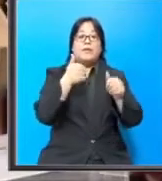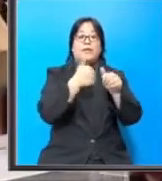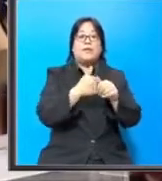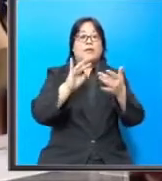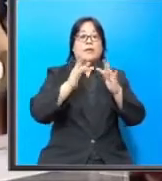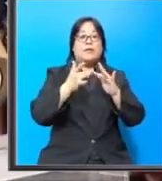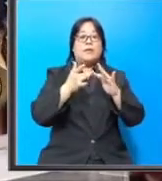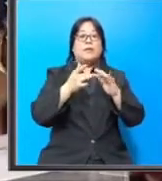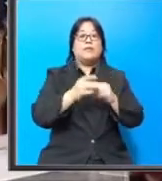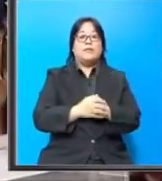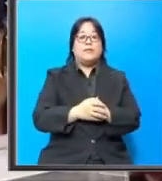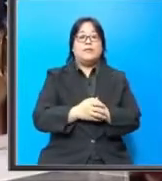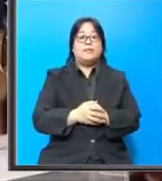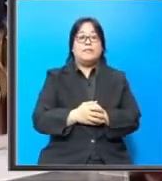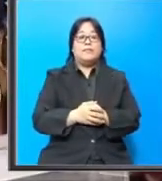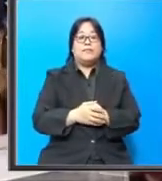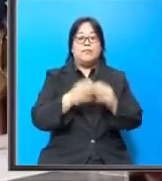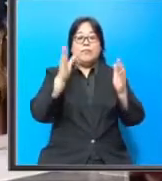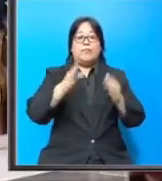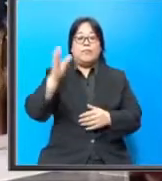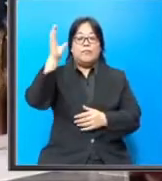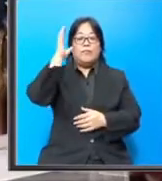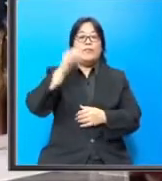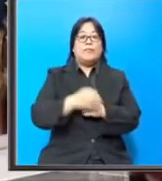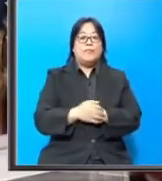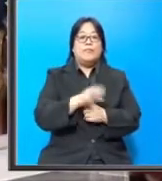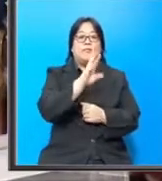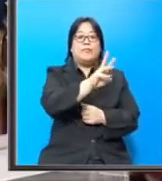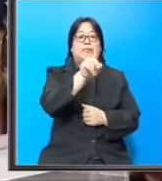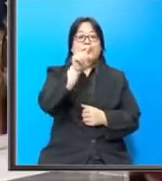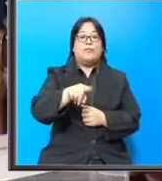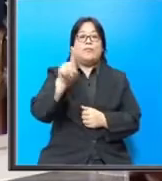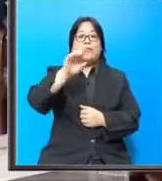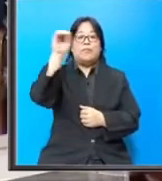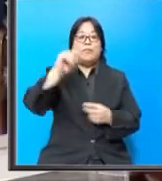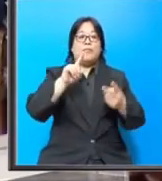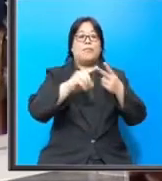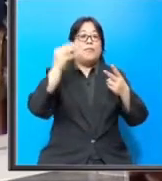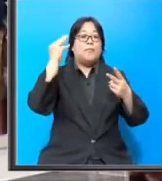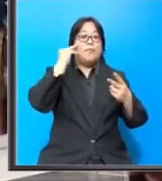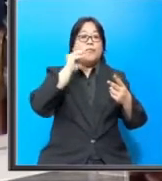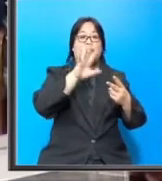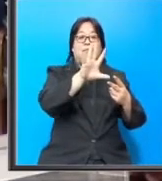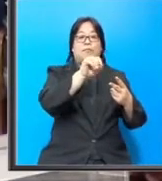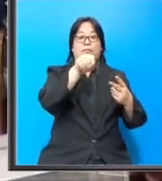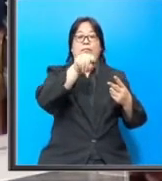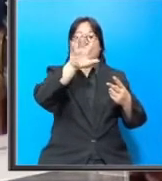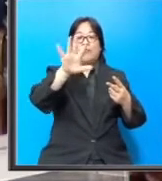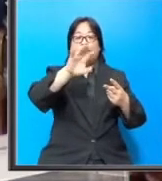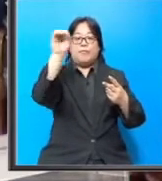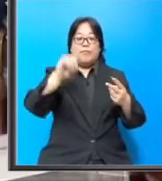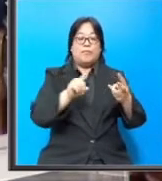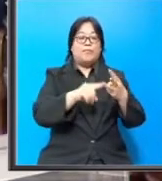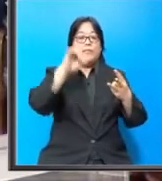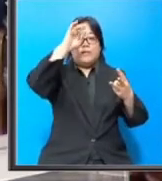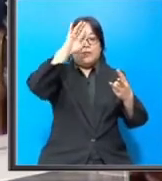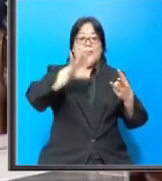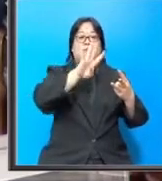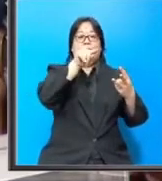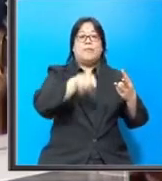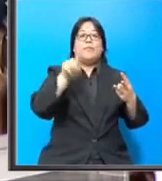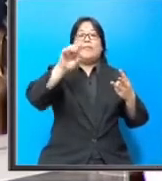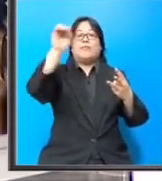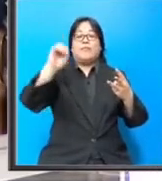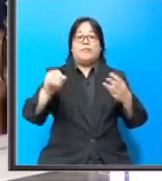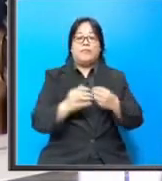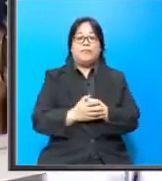mengikuti internet channel yaitu 62 program 100 Melayu di maupun doplan 600 India 46 pelan